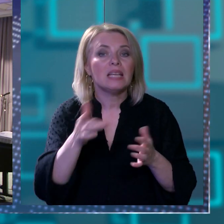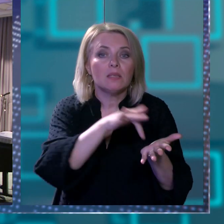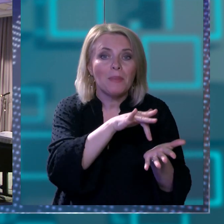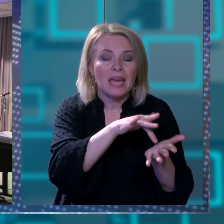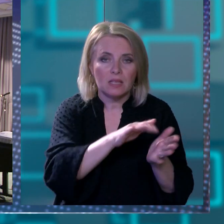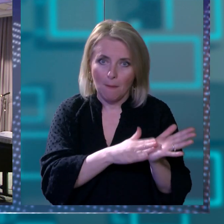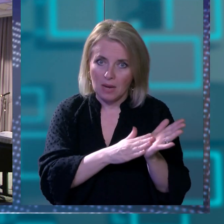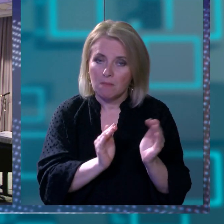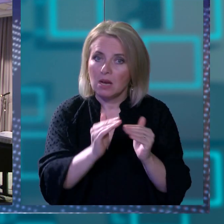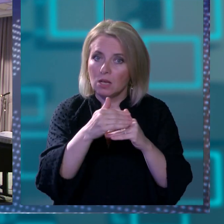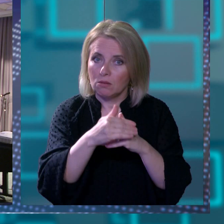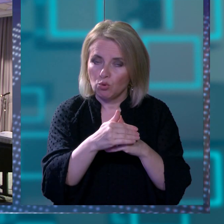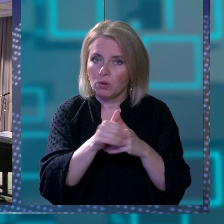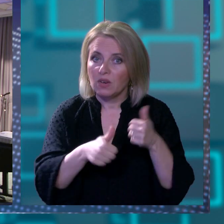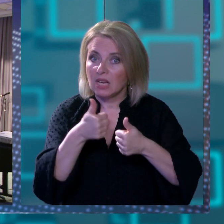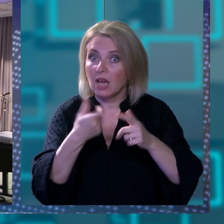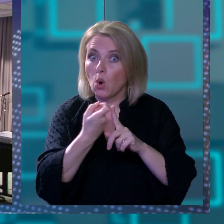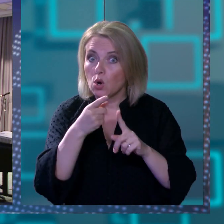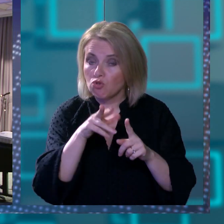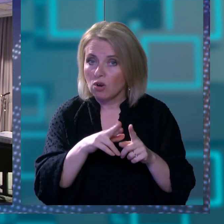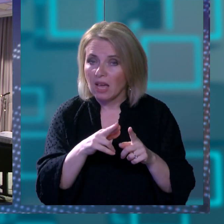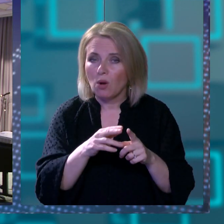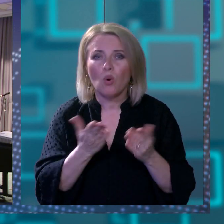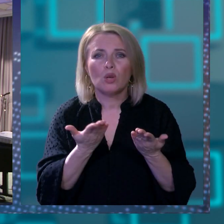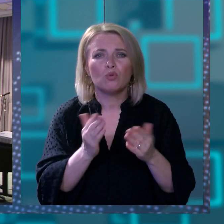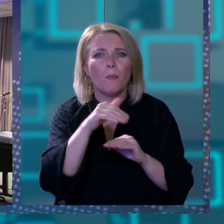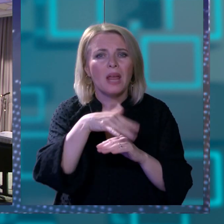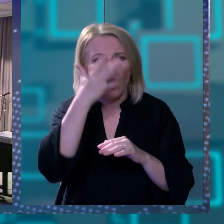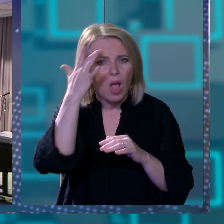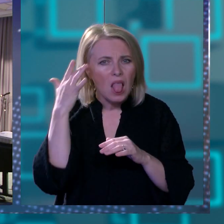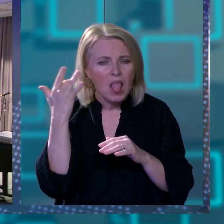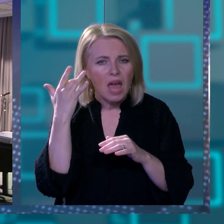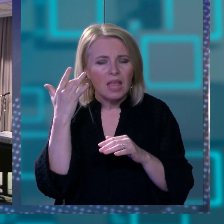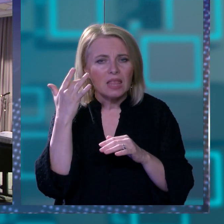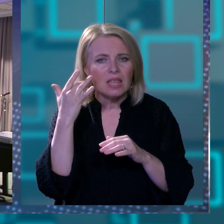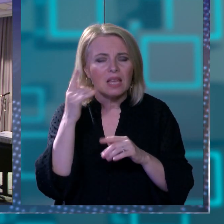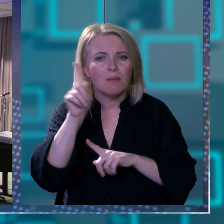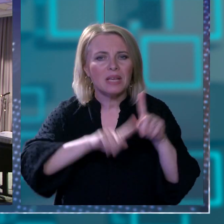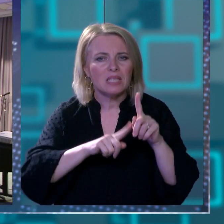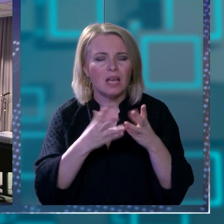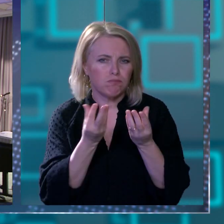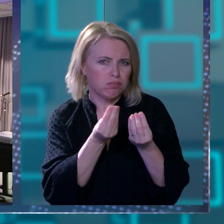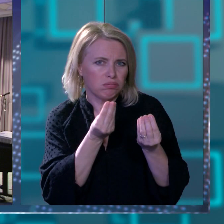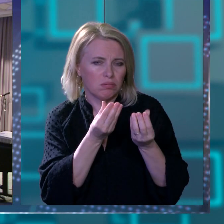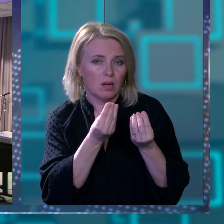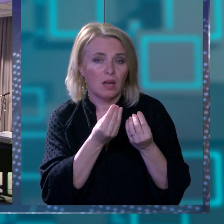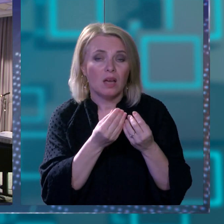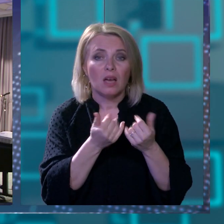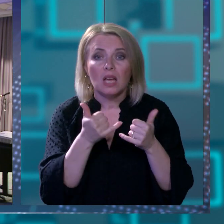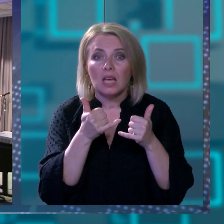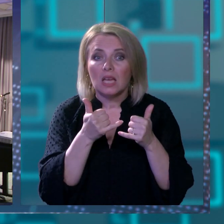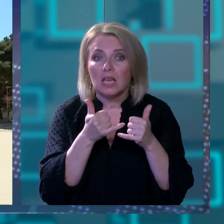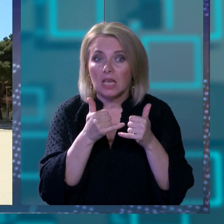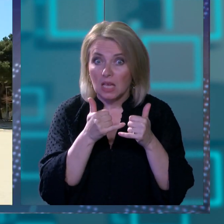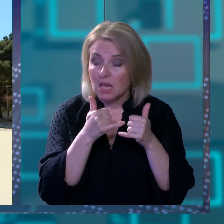ili Splita koje su tijekom ljetnih mjeseci, ajmo reći, jako prenatrpane i jednostavno imaju veći